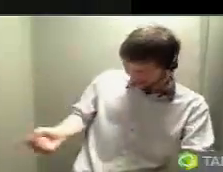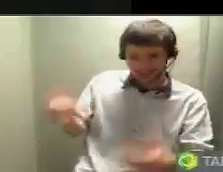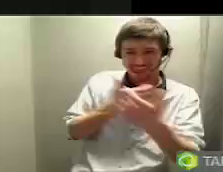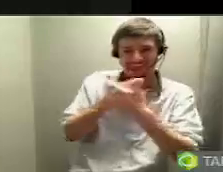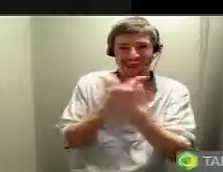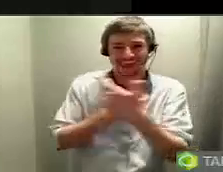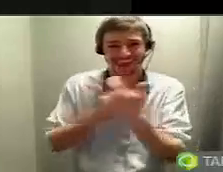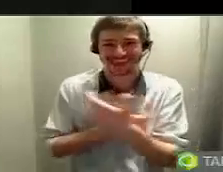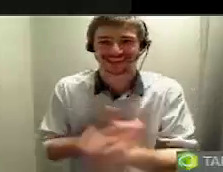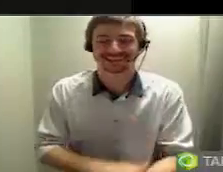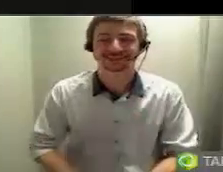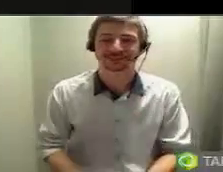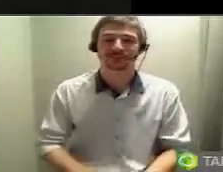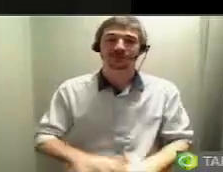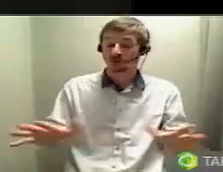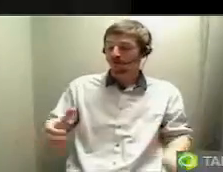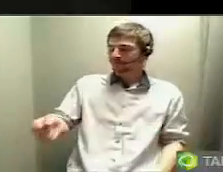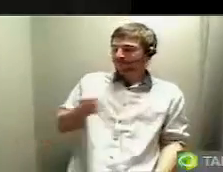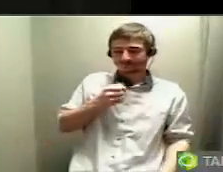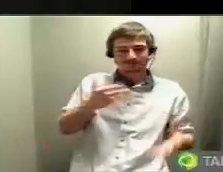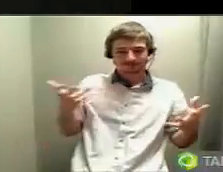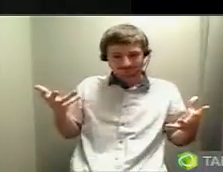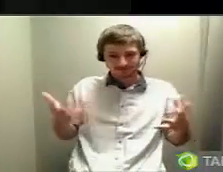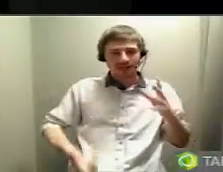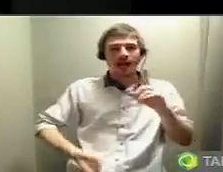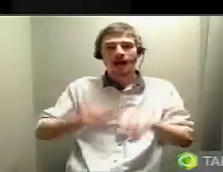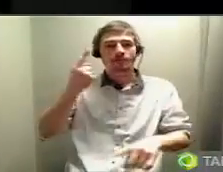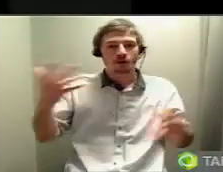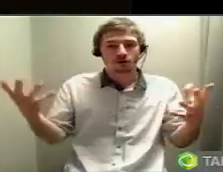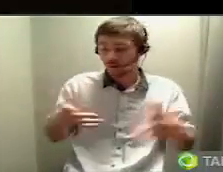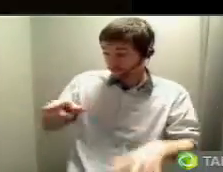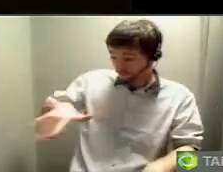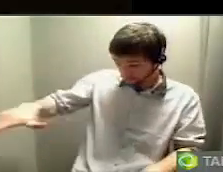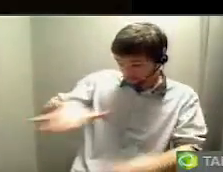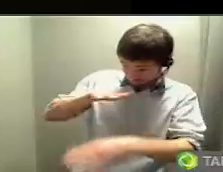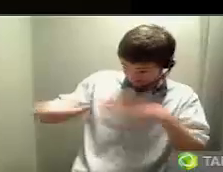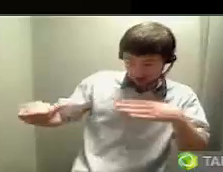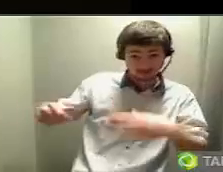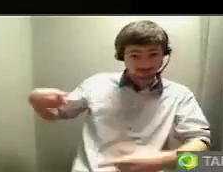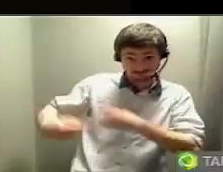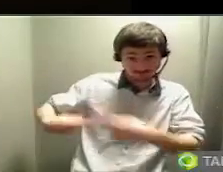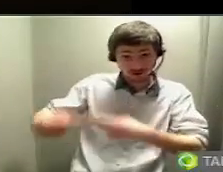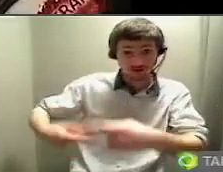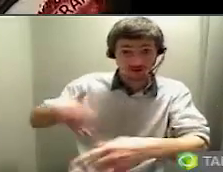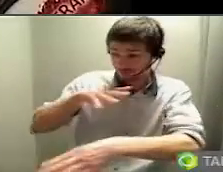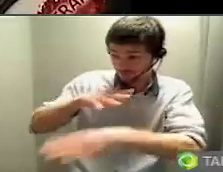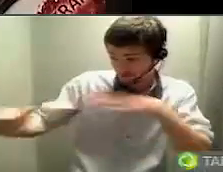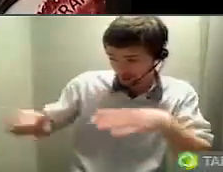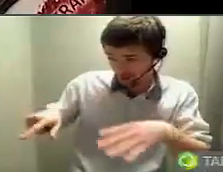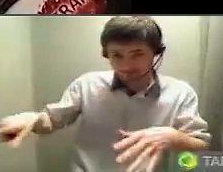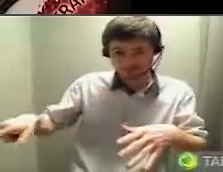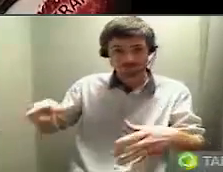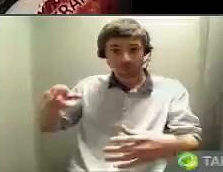Juste une chose importante, c'est que ce que vous avez fait, ce que vous faites, est au-delà de ce que vous pouvez vous imaginer. Parce